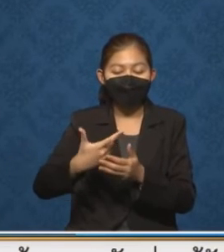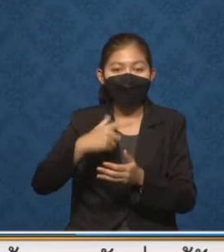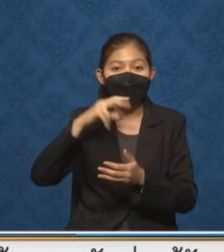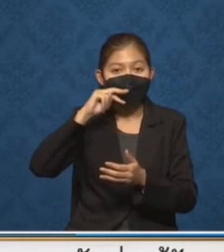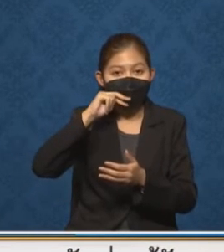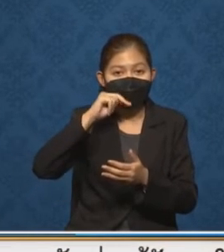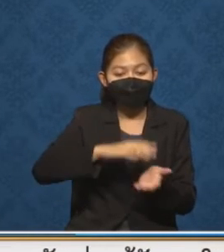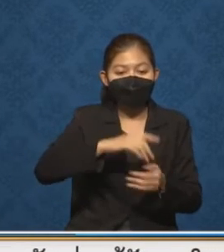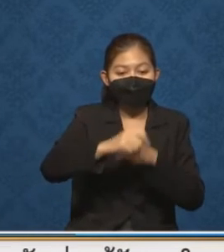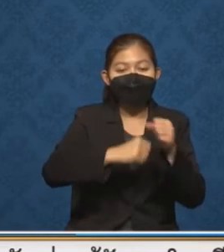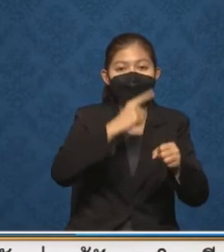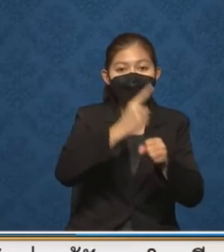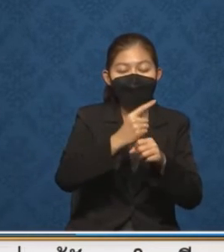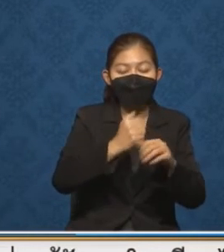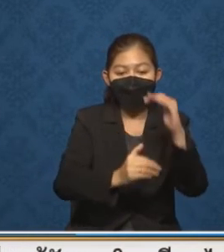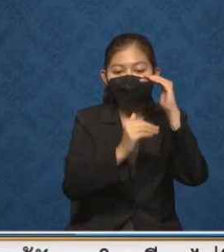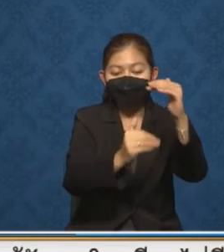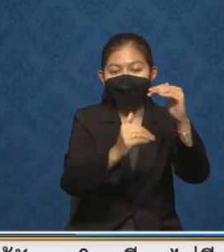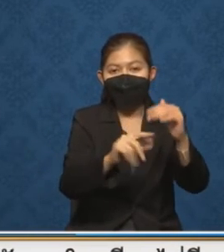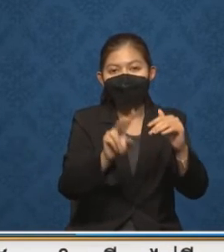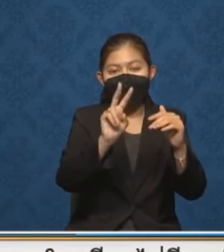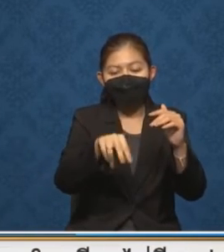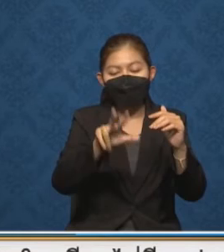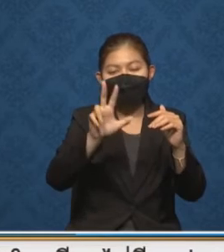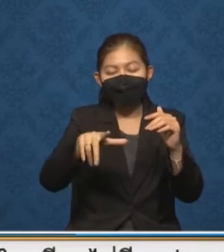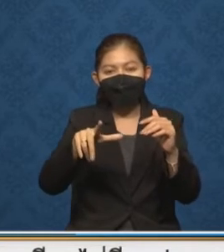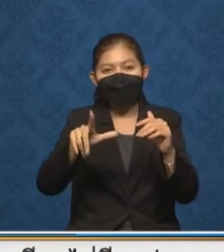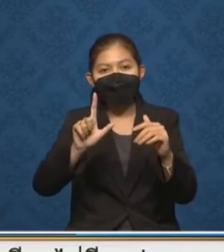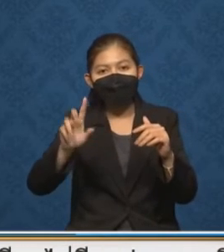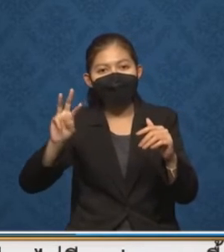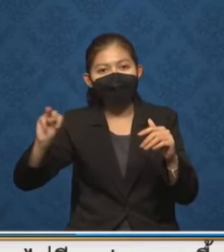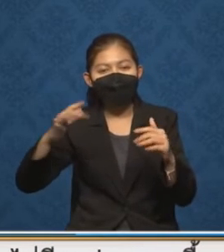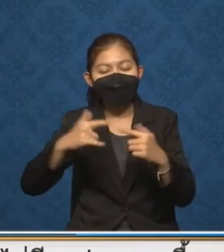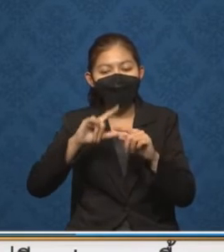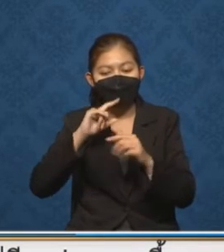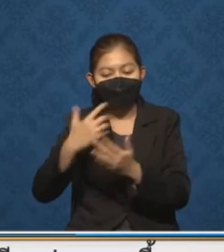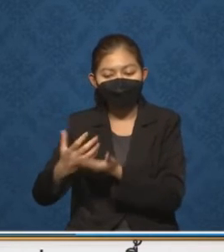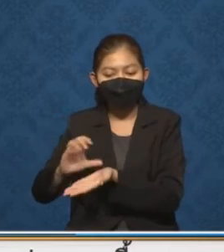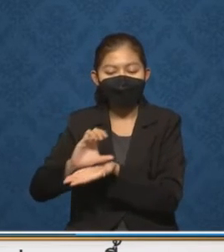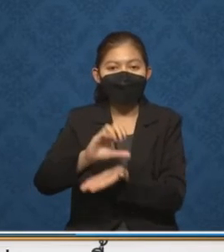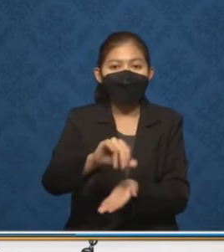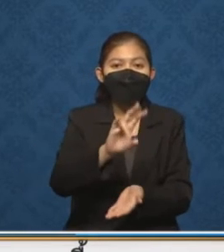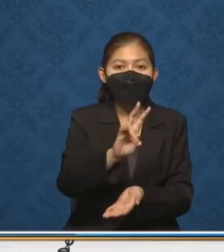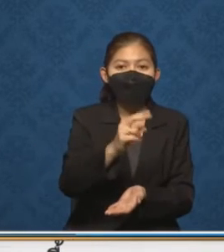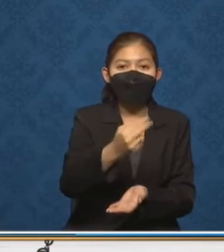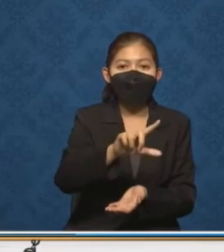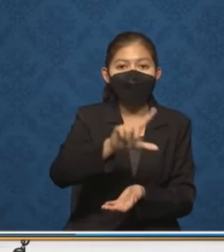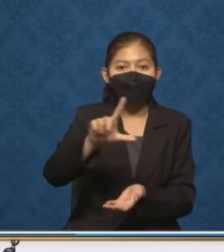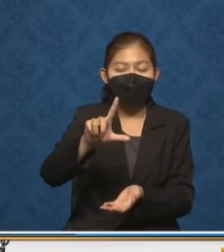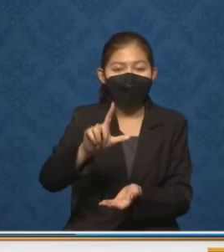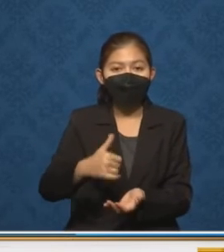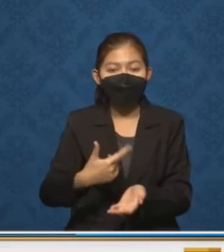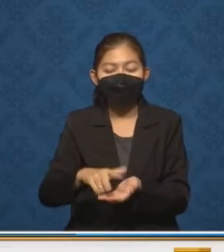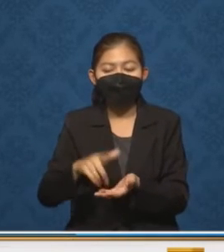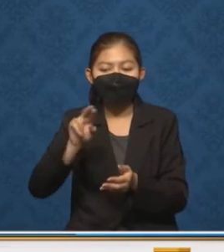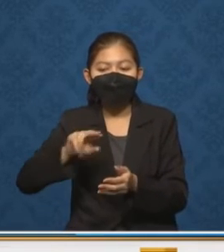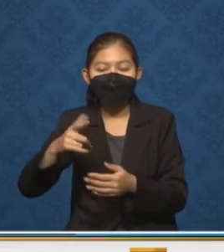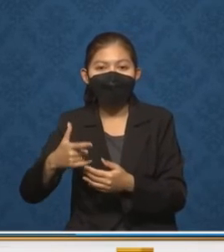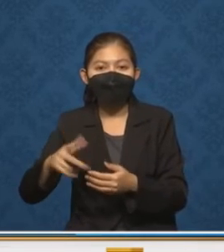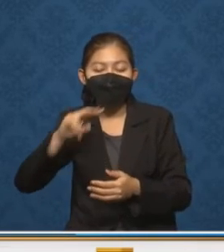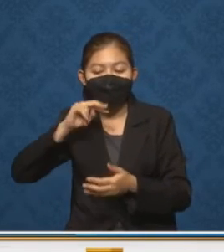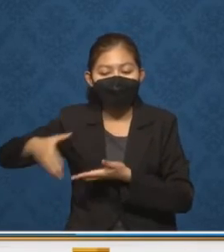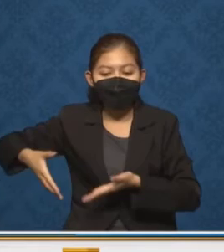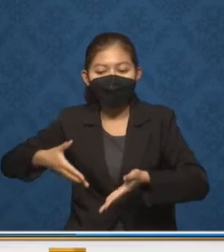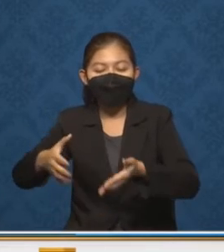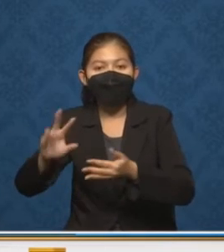2-3,000 ลทฉนั้เองแต่ท่านเอกลับจะทุมเงินถึง700, พาล้านไปทำเรื่ของร่มน้ำยง